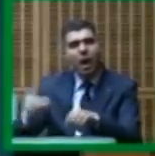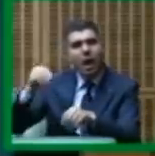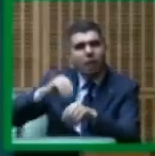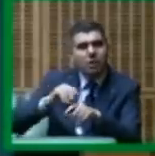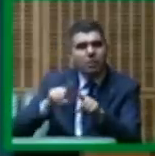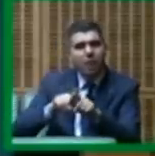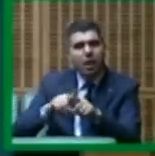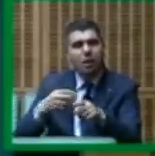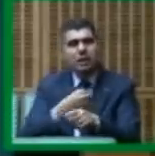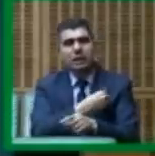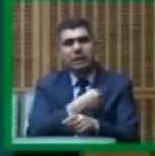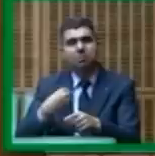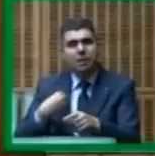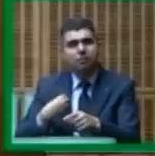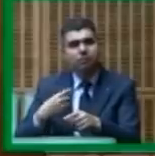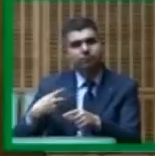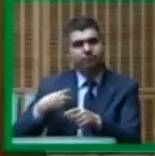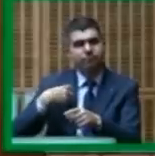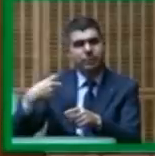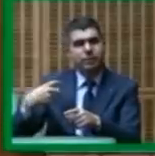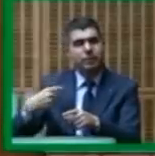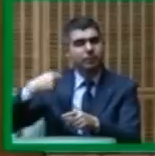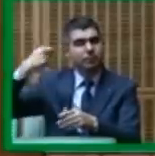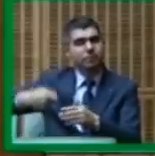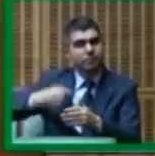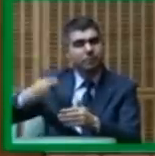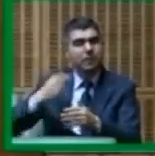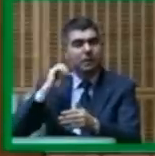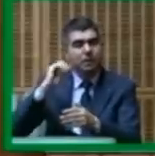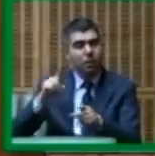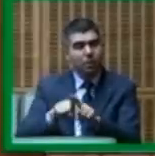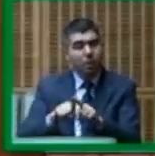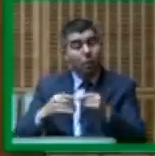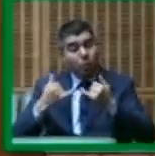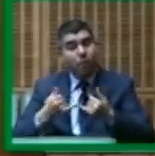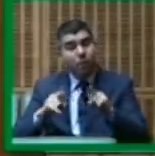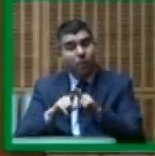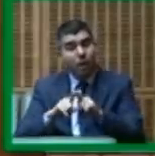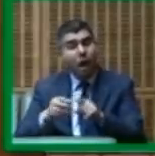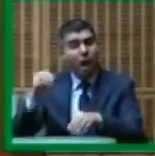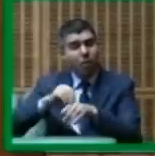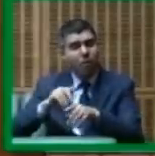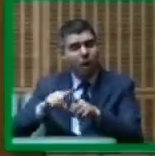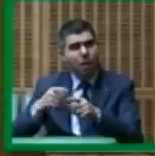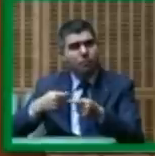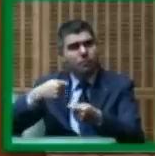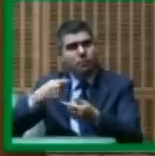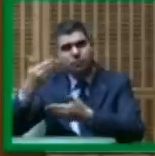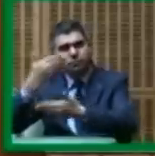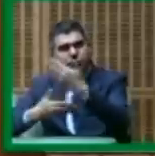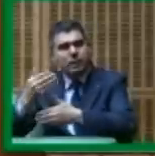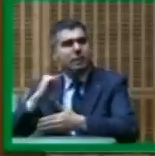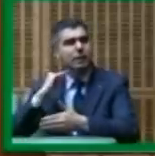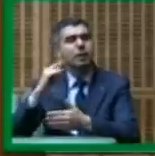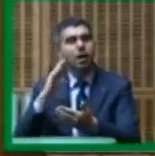الرأسمال ديال المصحات للقطاع الخاص لانك ستخلق الريع. لانه اليوم واش كاين الريع ولا ما كاينش